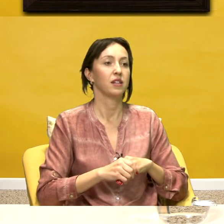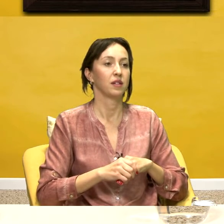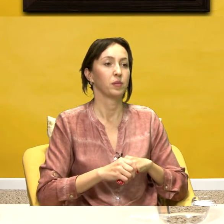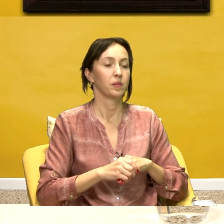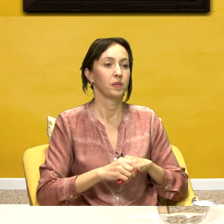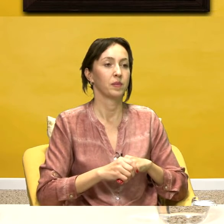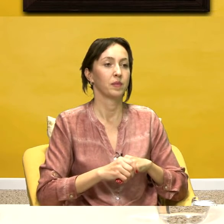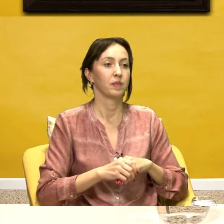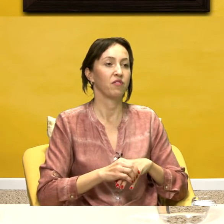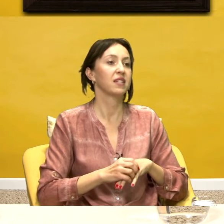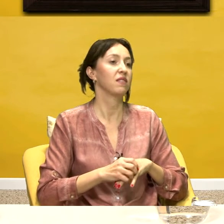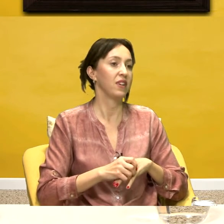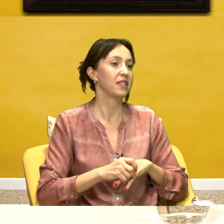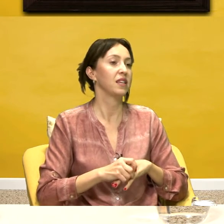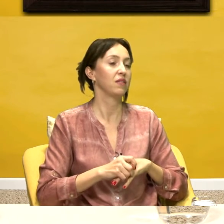Da.